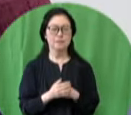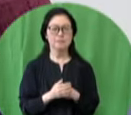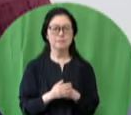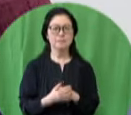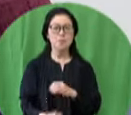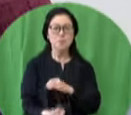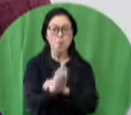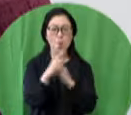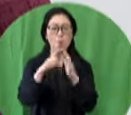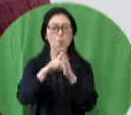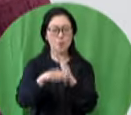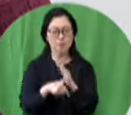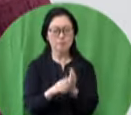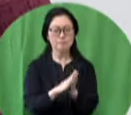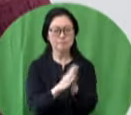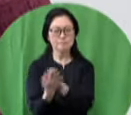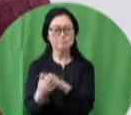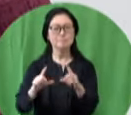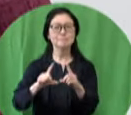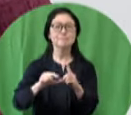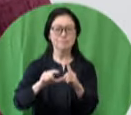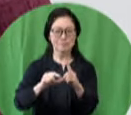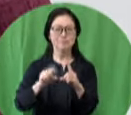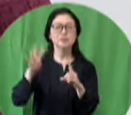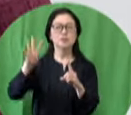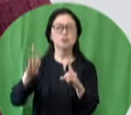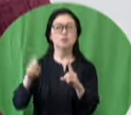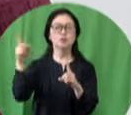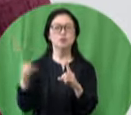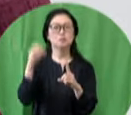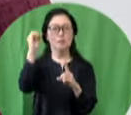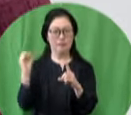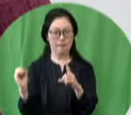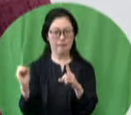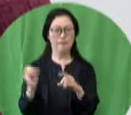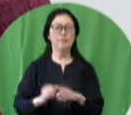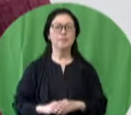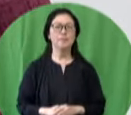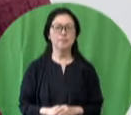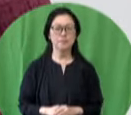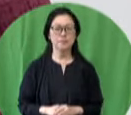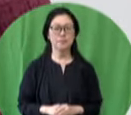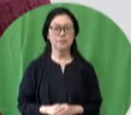う病気。発症すると致死率はおよそ 40% です。